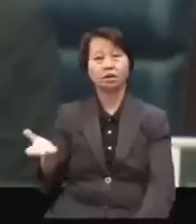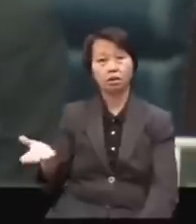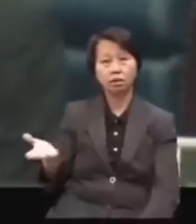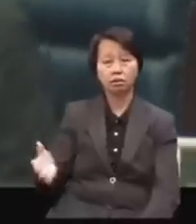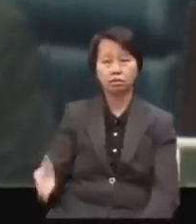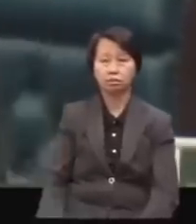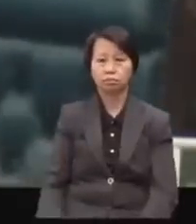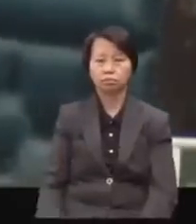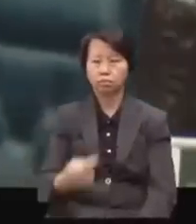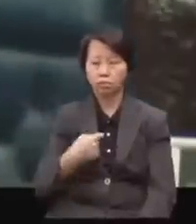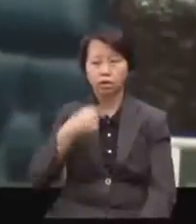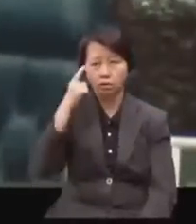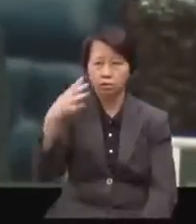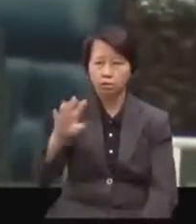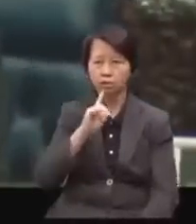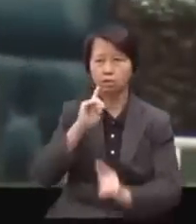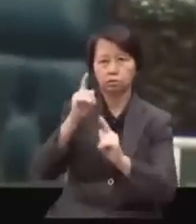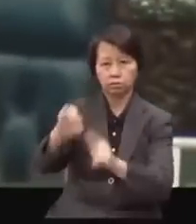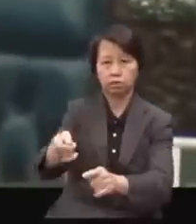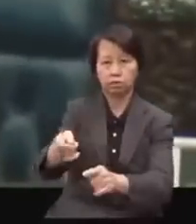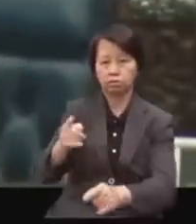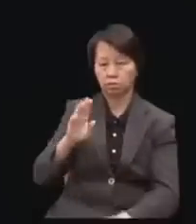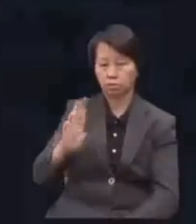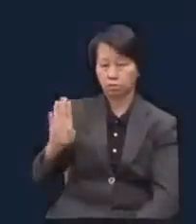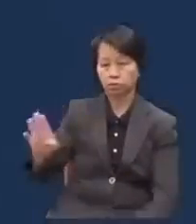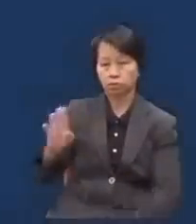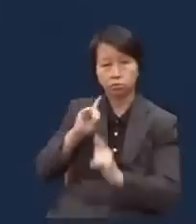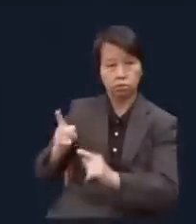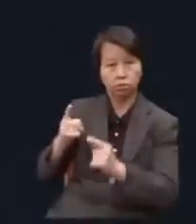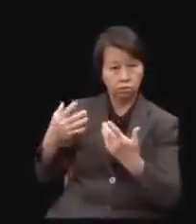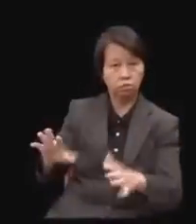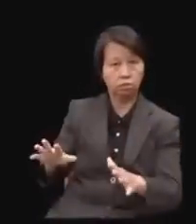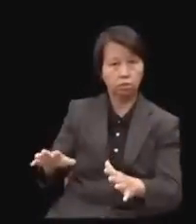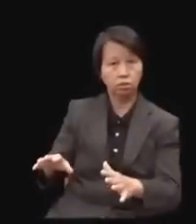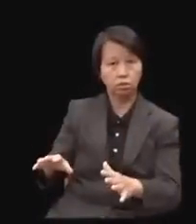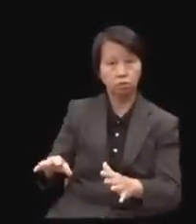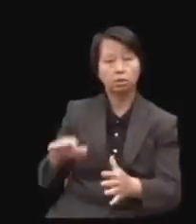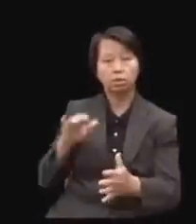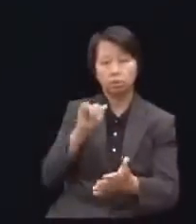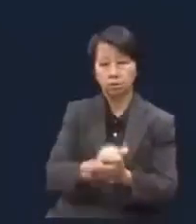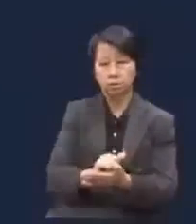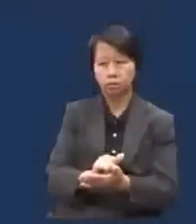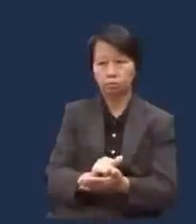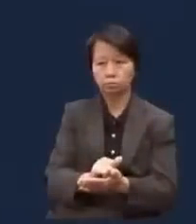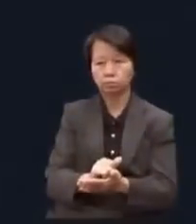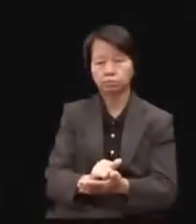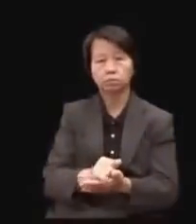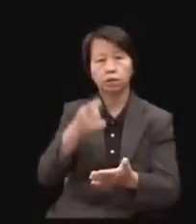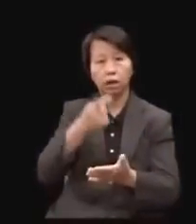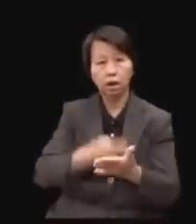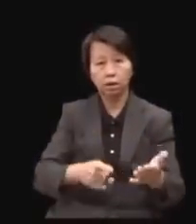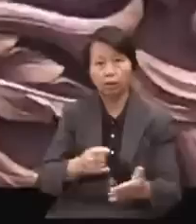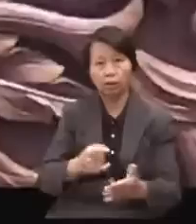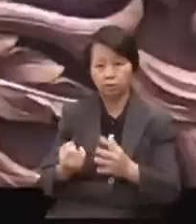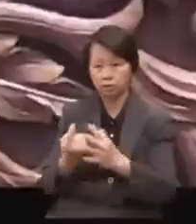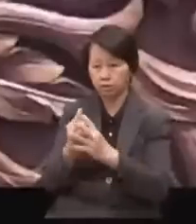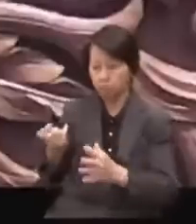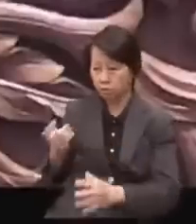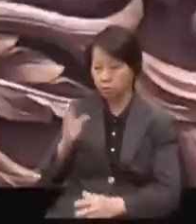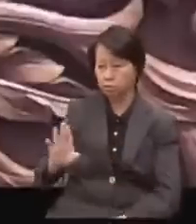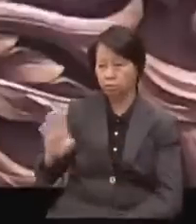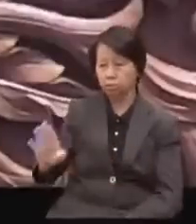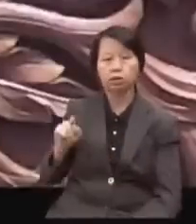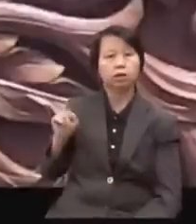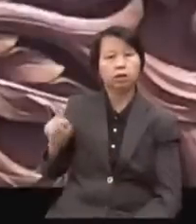Saya kira saya telah punah menjawab kepada bahwa apa yang dimaksud